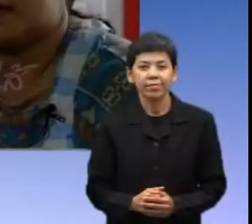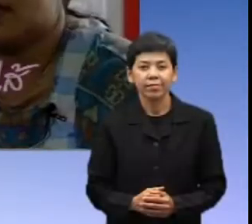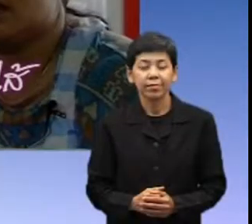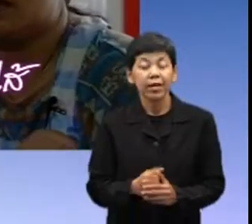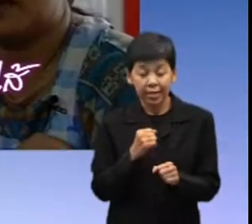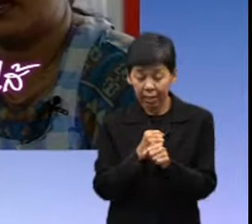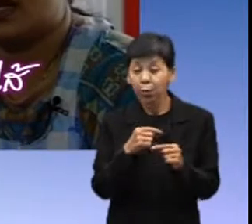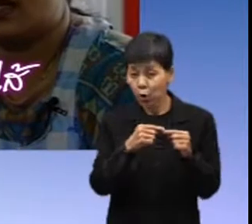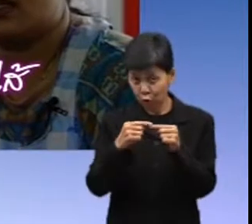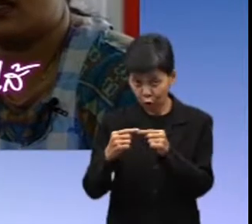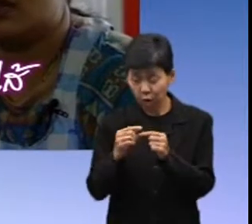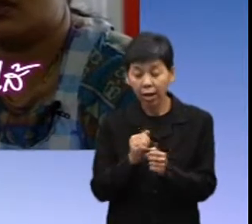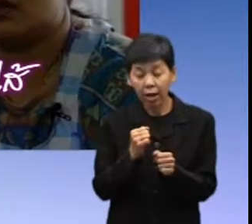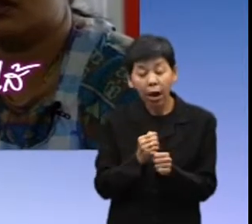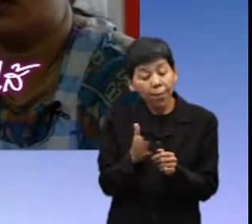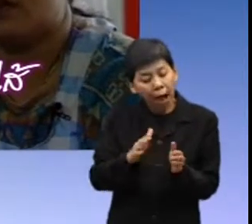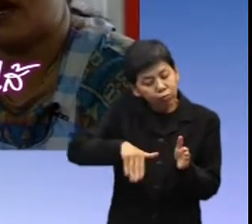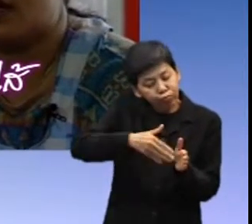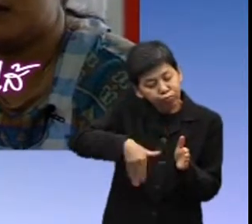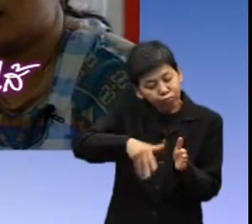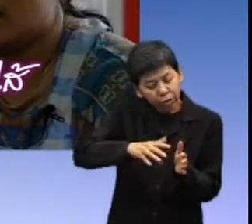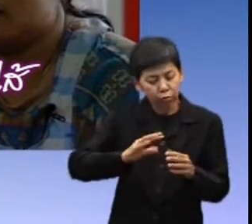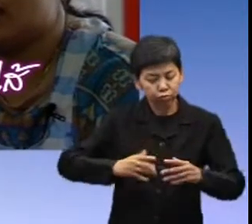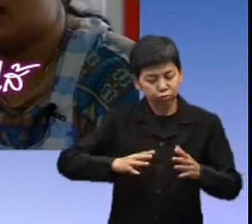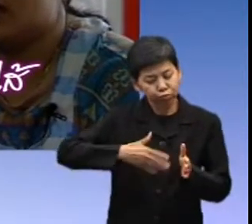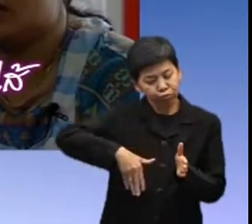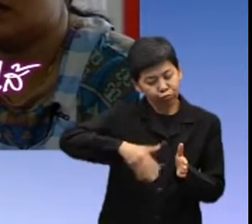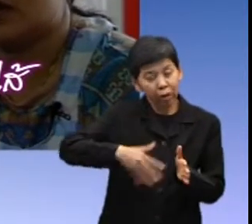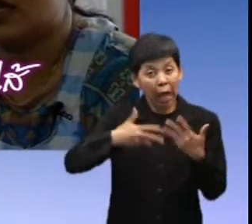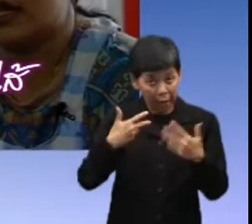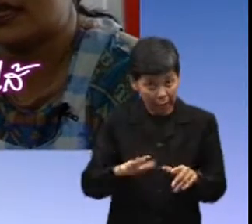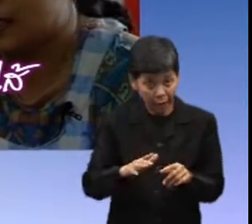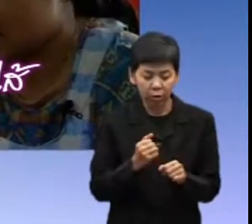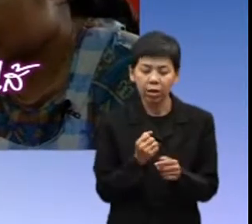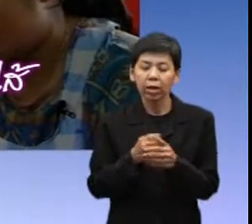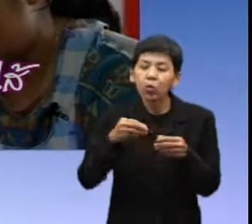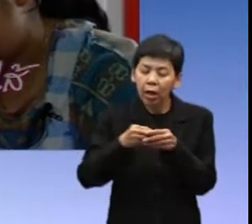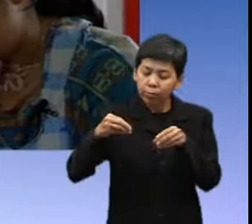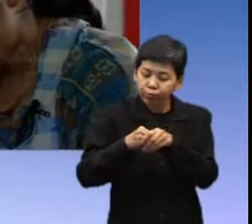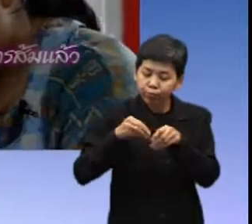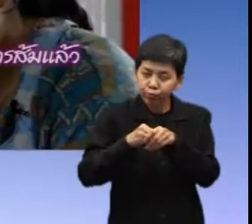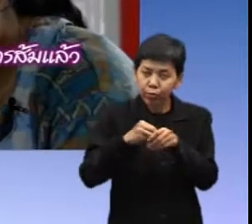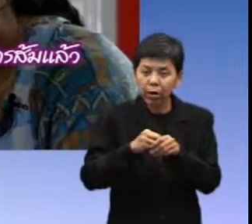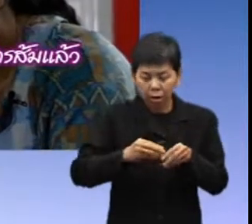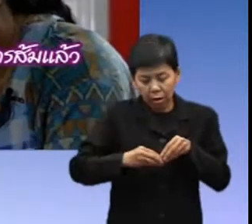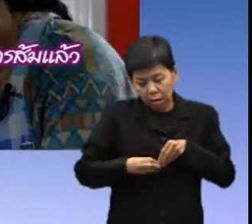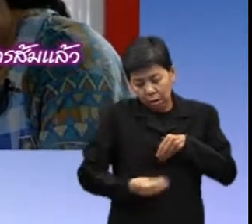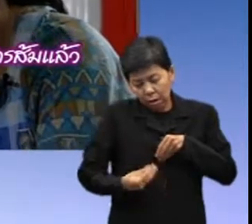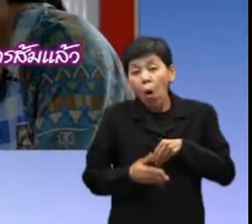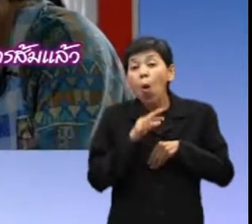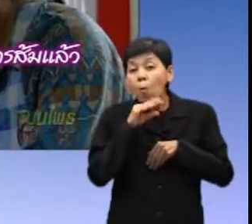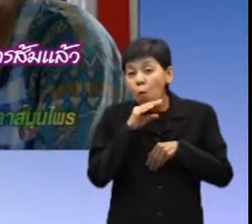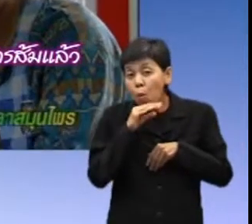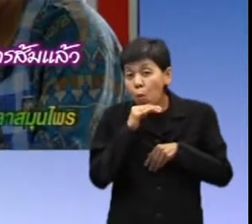สำหรับขั้นตอนต่อไปนะคะหลังจากที่เราบดนวดเนื้อปลาเรียบร้อยแล้วนะคะขั้นตอนต่อไปคือการยัดไส้นะคะโดยใช้ไส้หมู